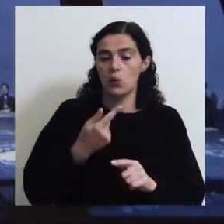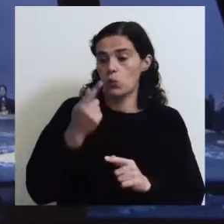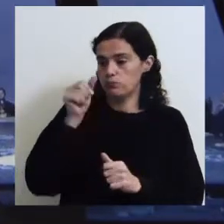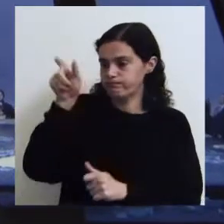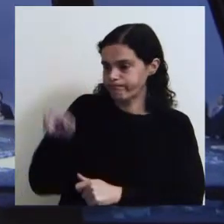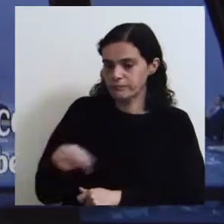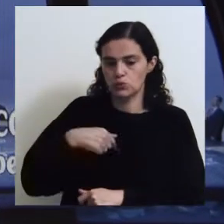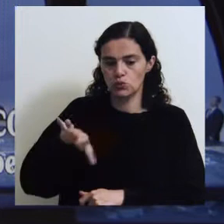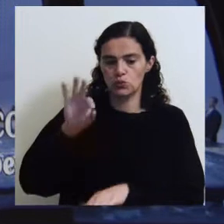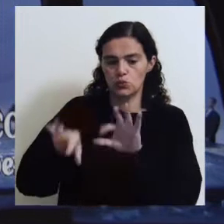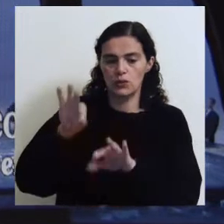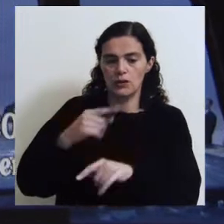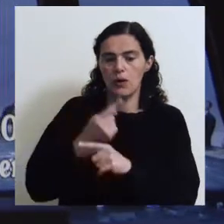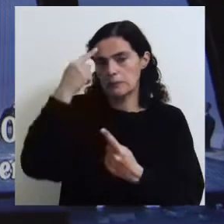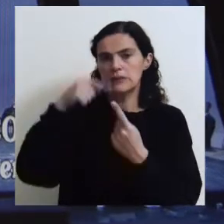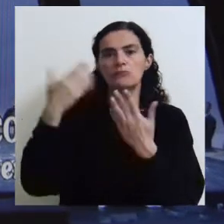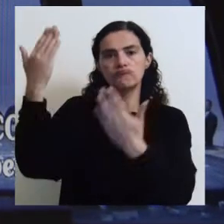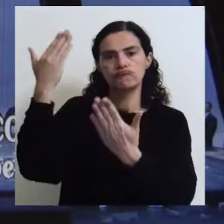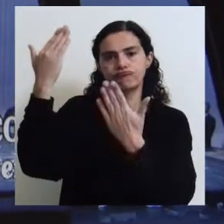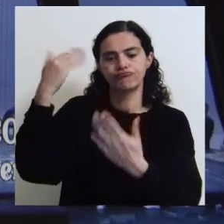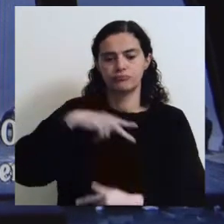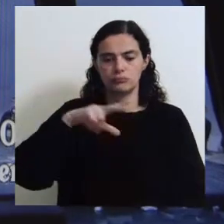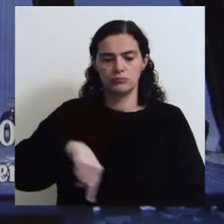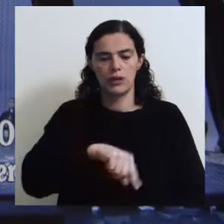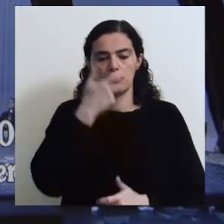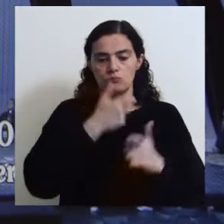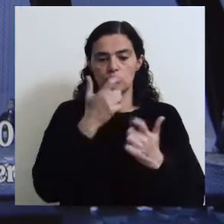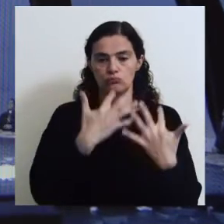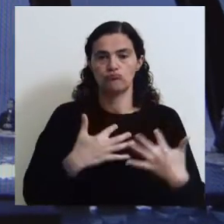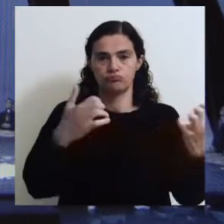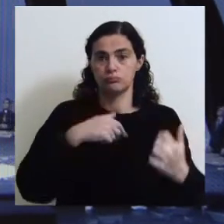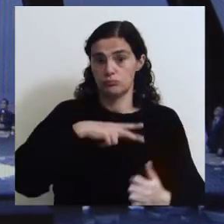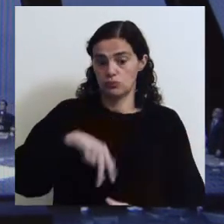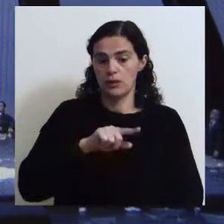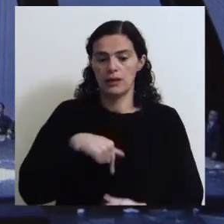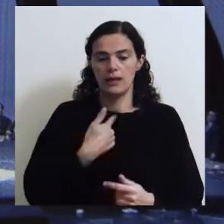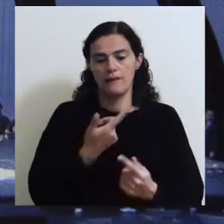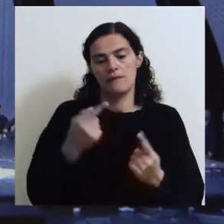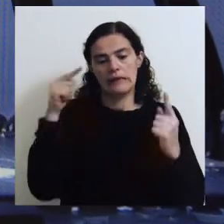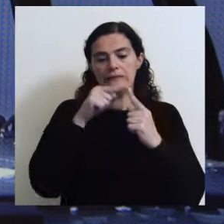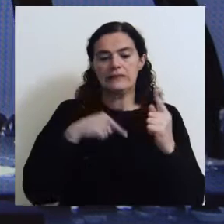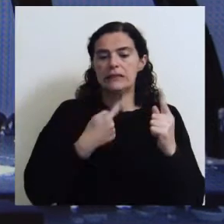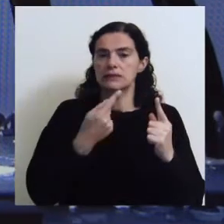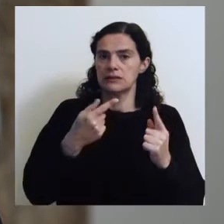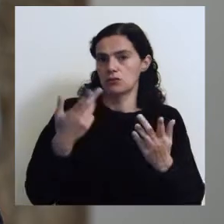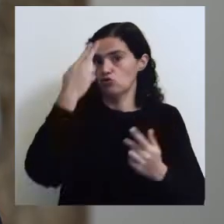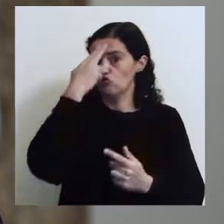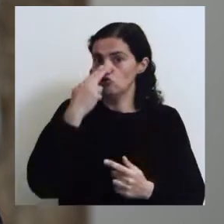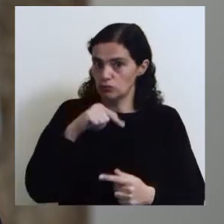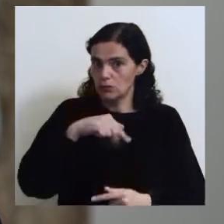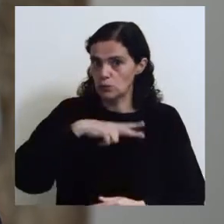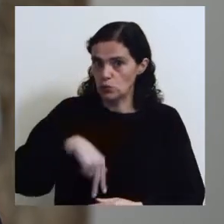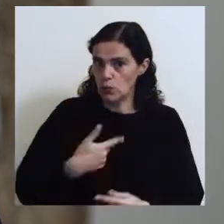trouvé l'auteur pour saluer le Portugal et son public portugais, en faisant référence à la